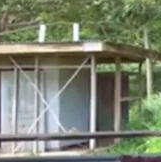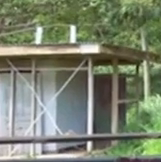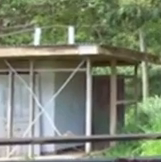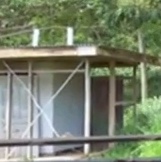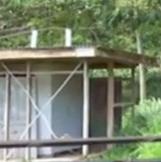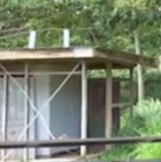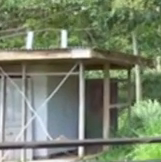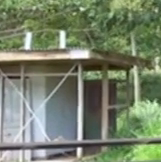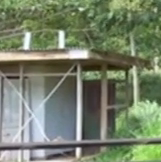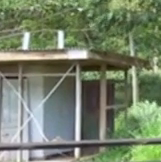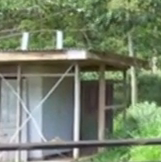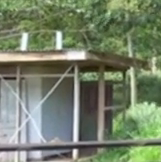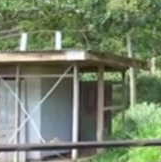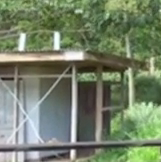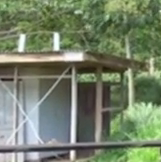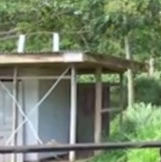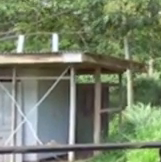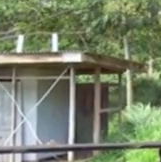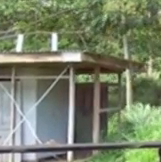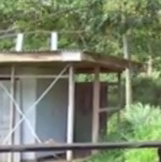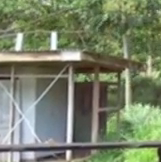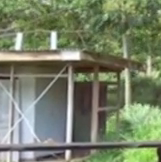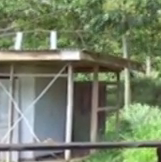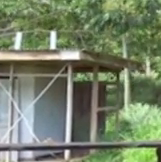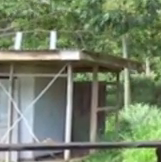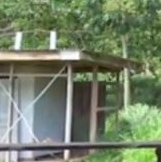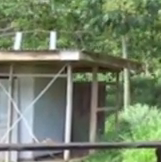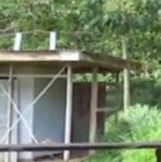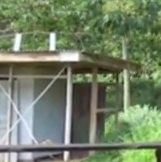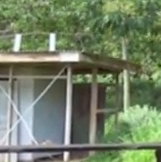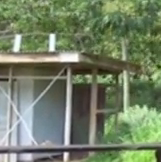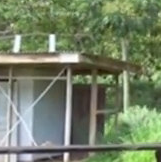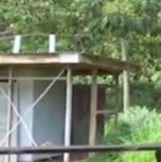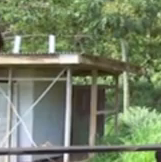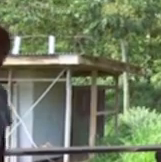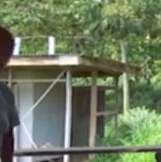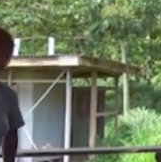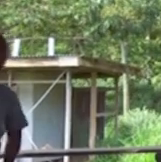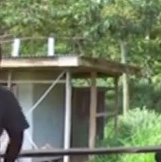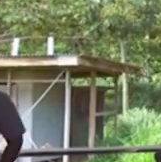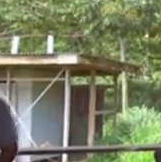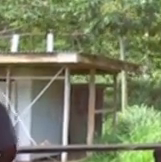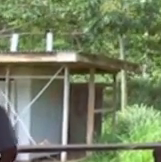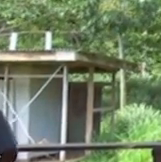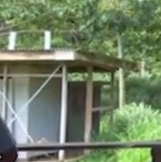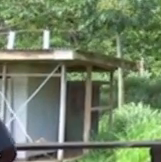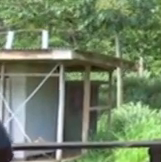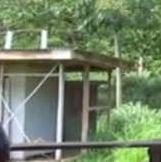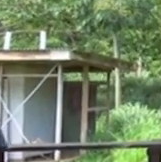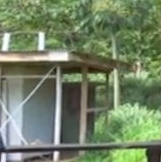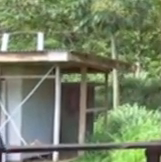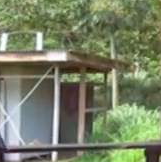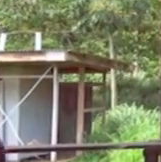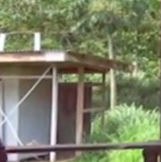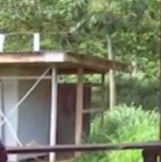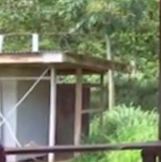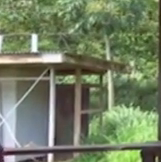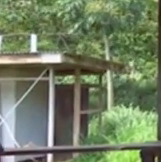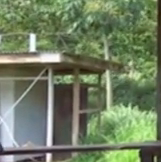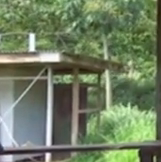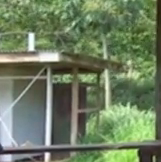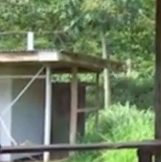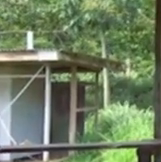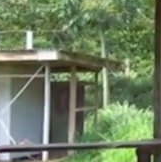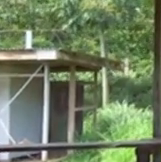Sanglere, ay tako sa inya na time, ang tap may na oro na alo may maduaan. May ito alahi na Radio